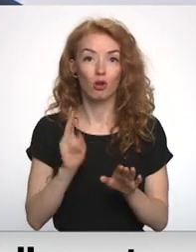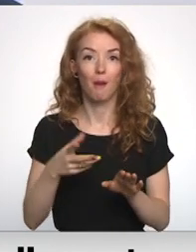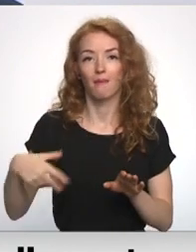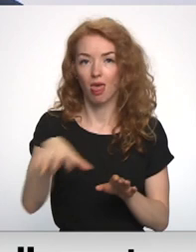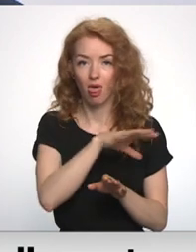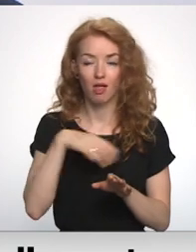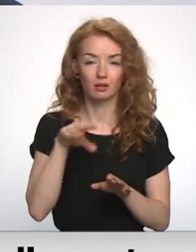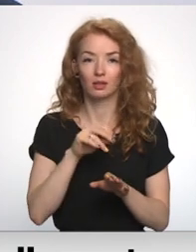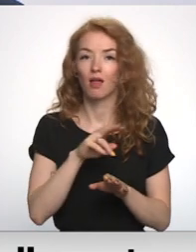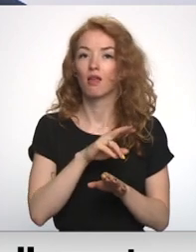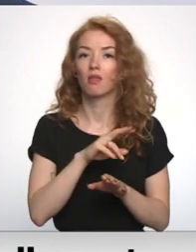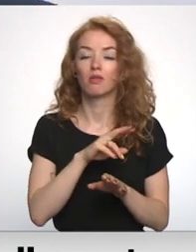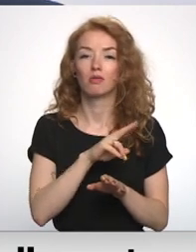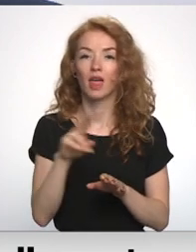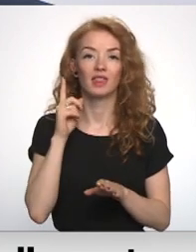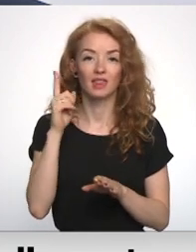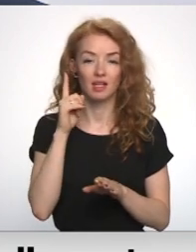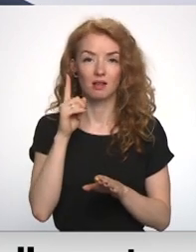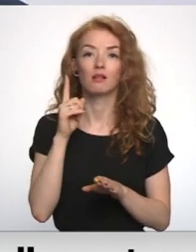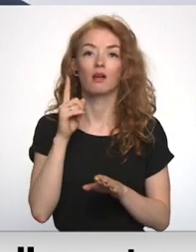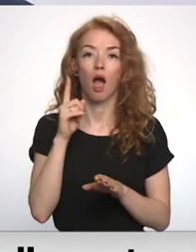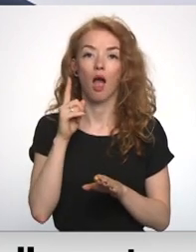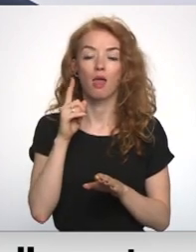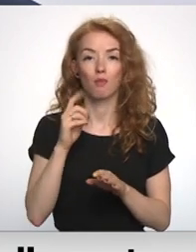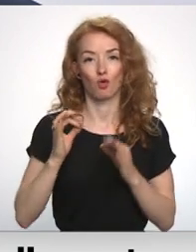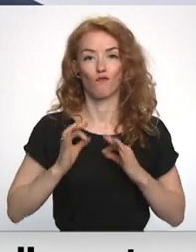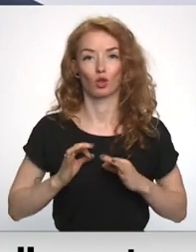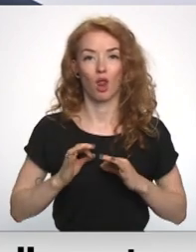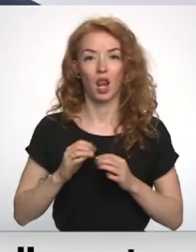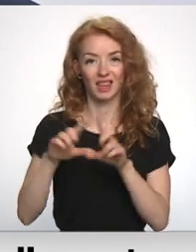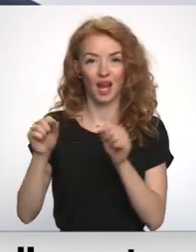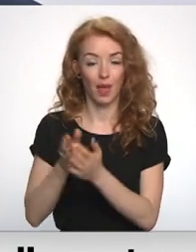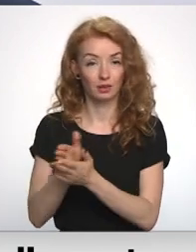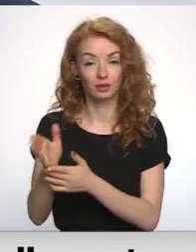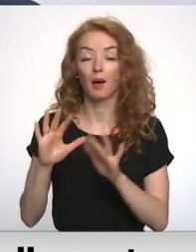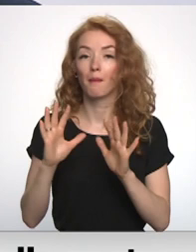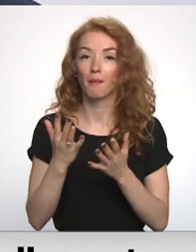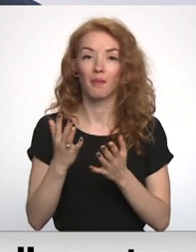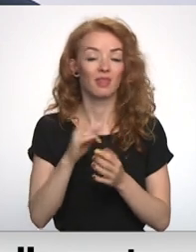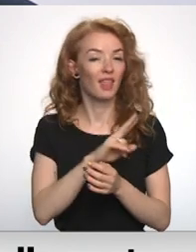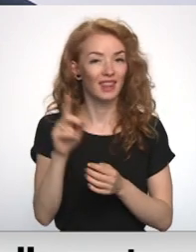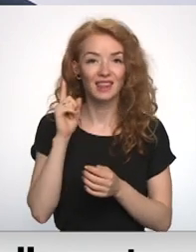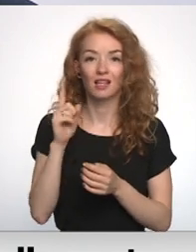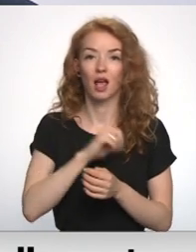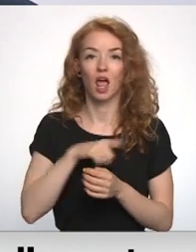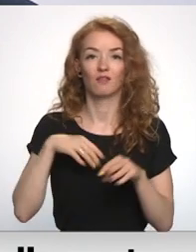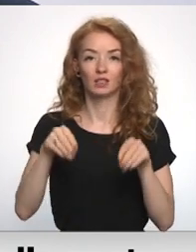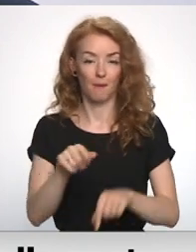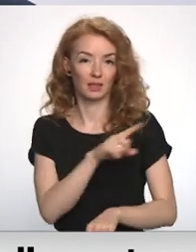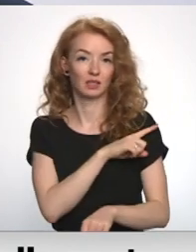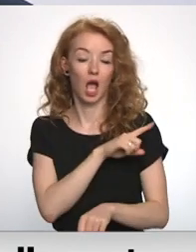mēs nebalstīsimies vairs tikai uz profesionālo dienestu, mēs nebalstīsimies tikai uz Latvijas